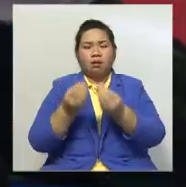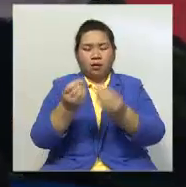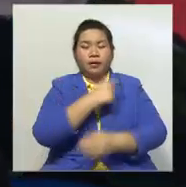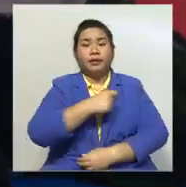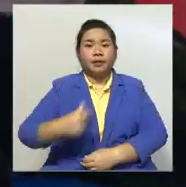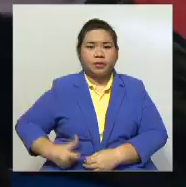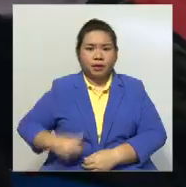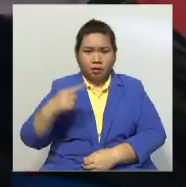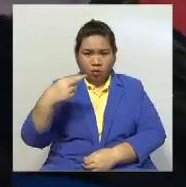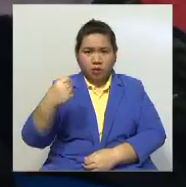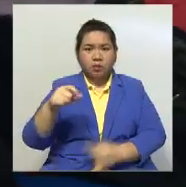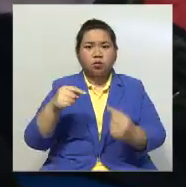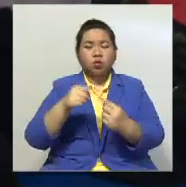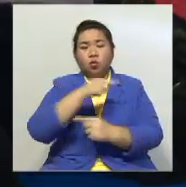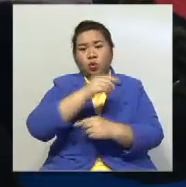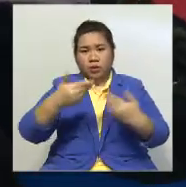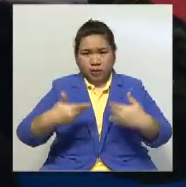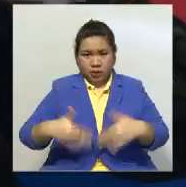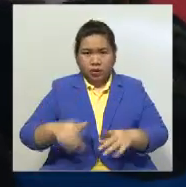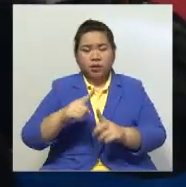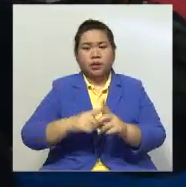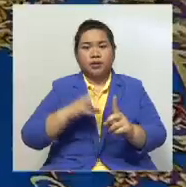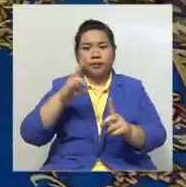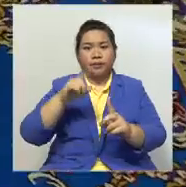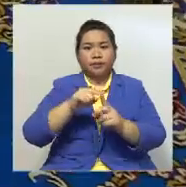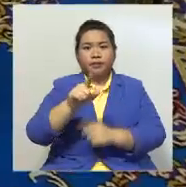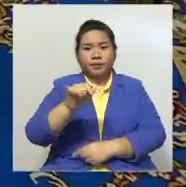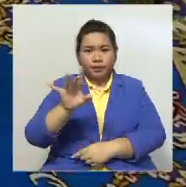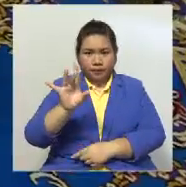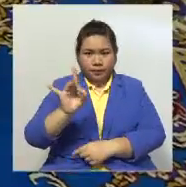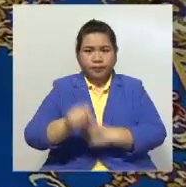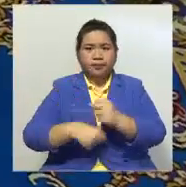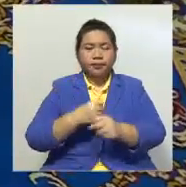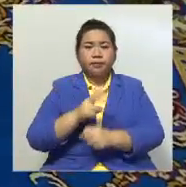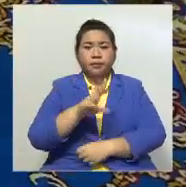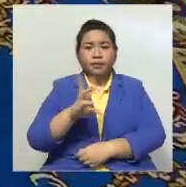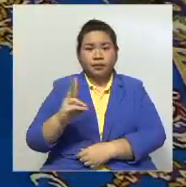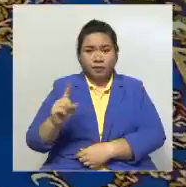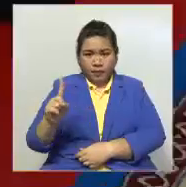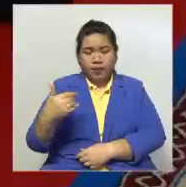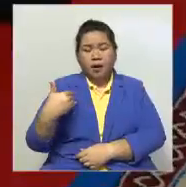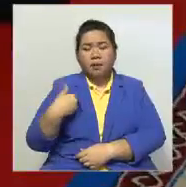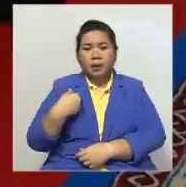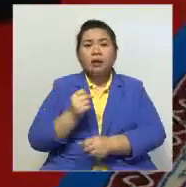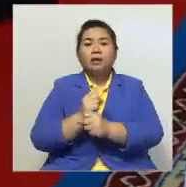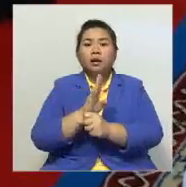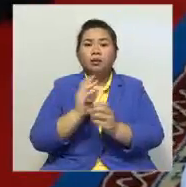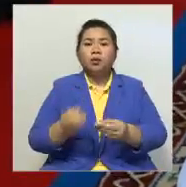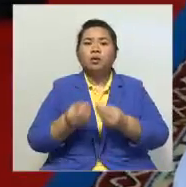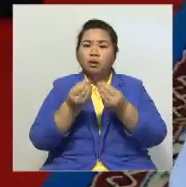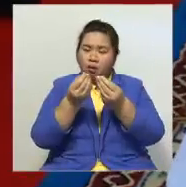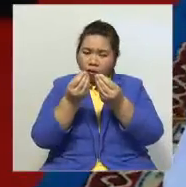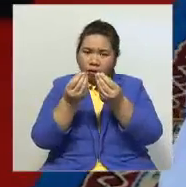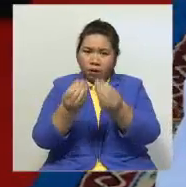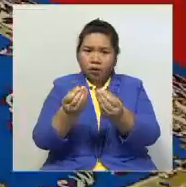เด็จพระเจ้าอยู่หัวเนื่องในโอกาสวันเฉลิมพระชนมพรรษา28กรกฎาคมและถวายเป็นพระราชกุศลพระกุศ